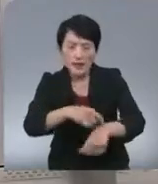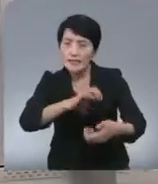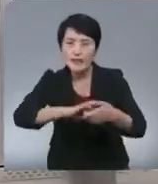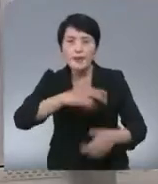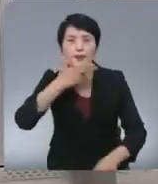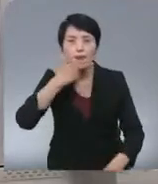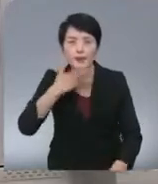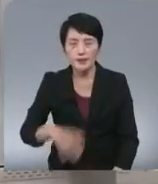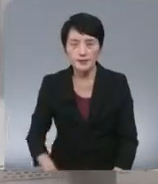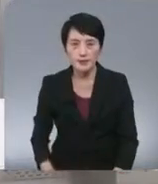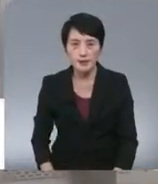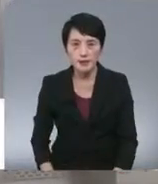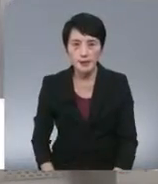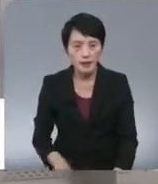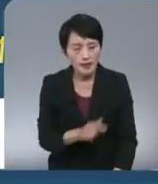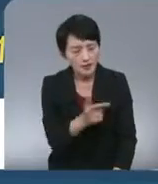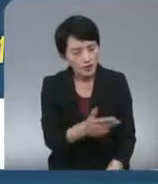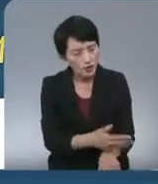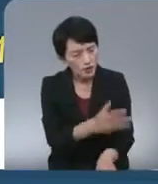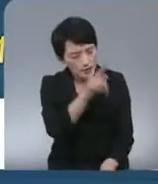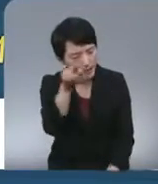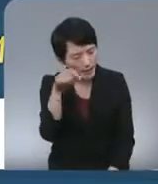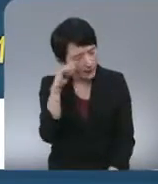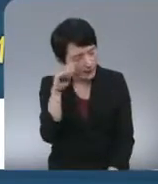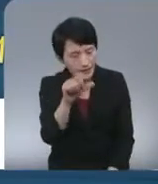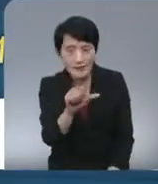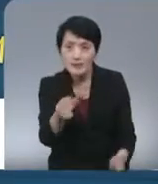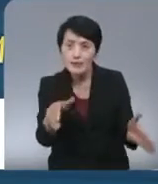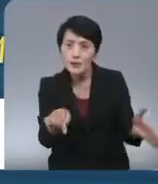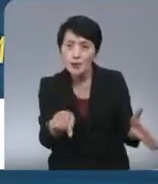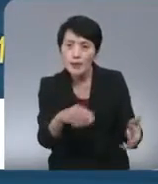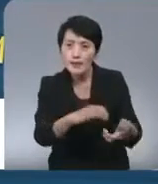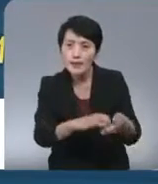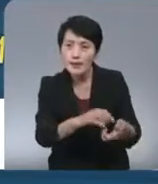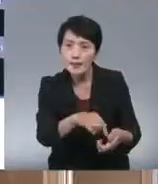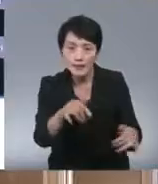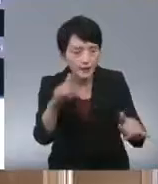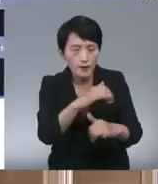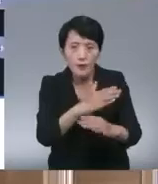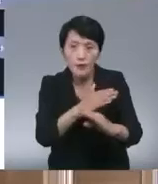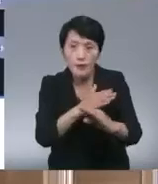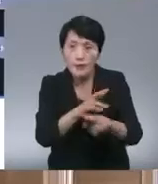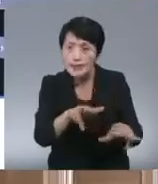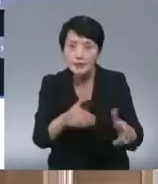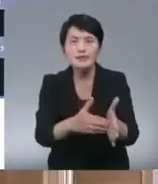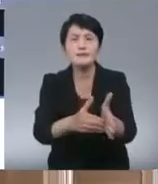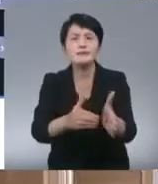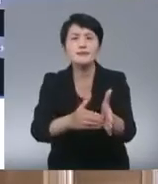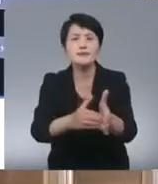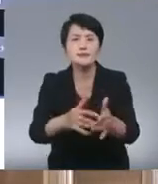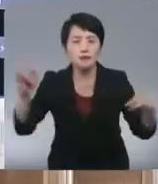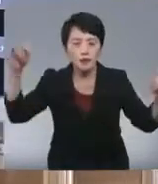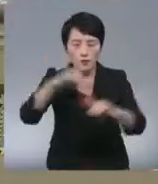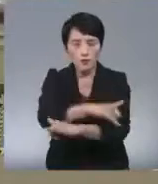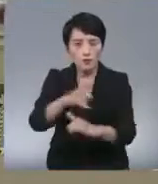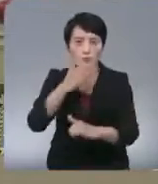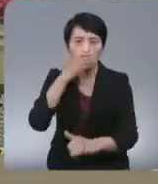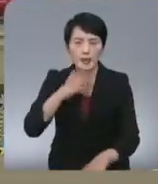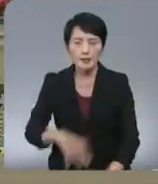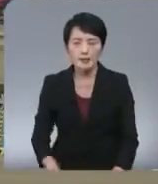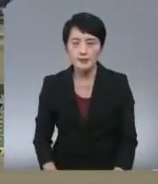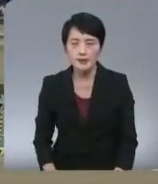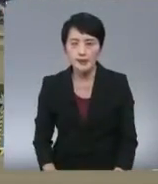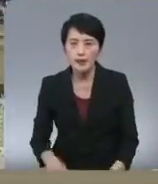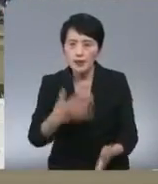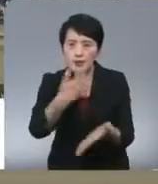người có kết quả dương tính vẫn phải tiếp tục Ly Tuy nhiên do biến thể virus của Vi 19 liên tục được xác nhận thời gian gần đây Công thêm rủi ro bệnh đậu mùa khí